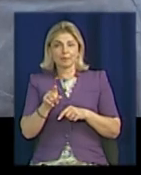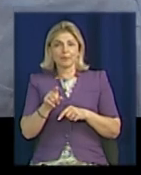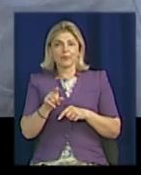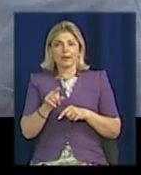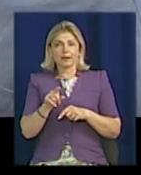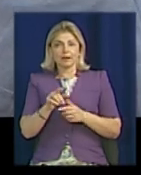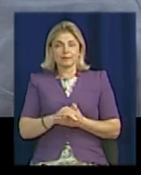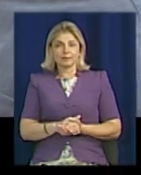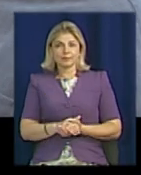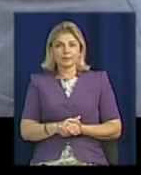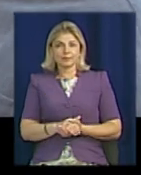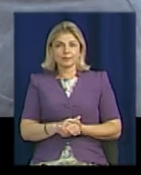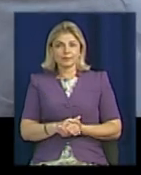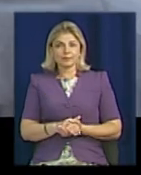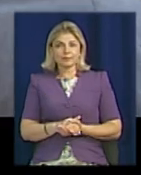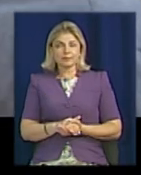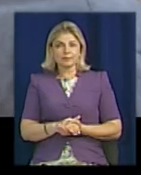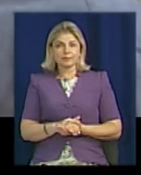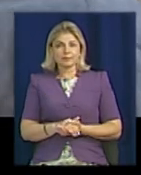тлом, як то скажемо, правда,